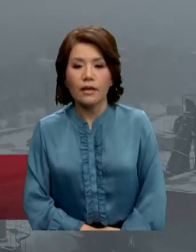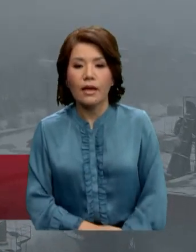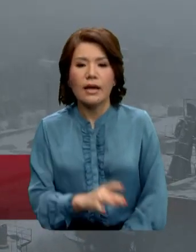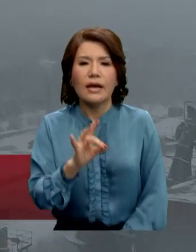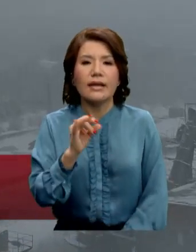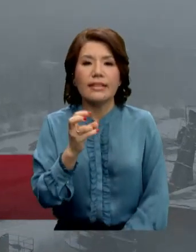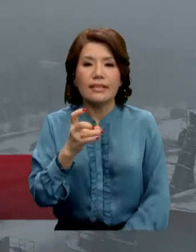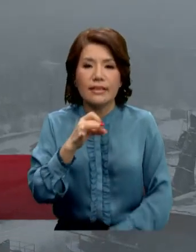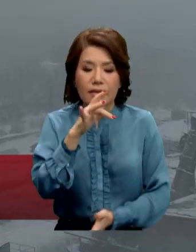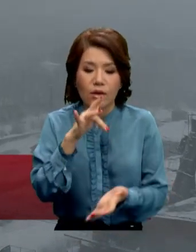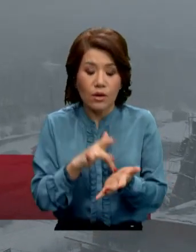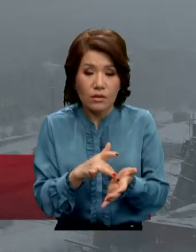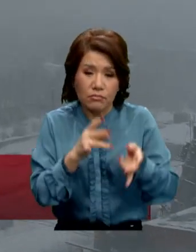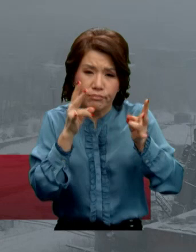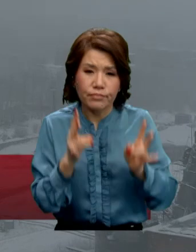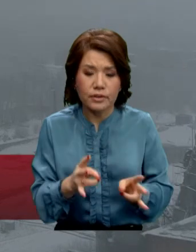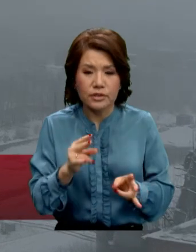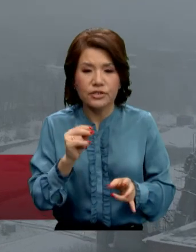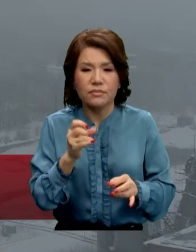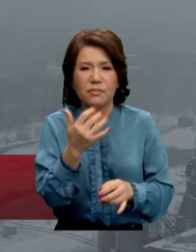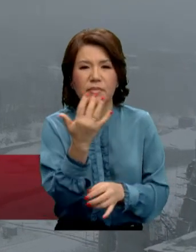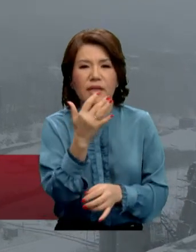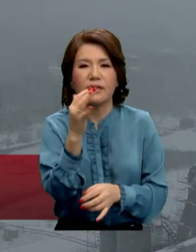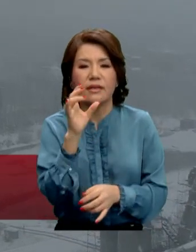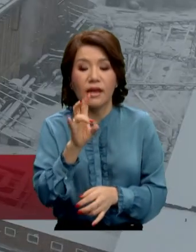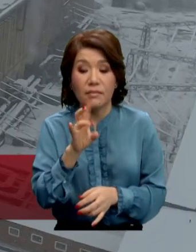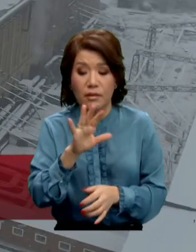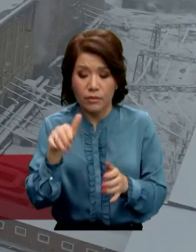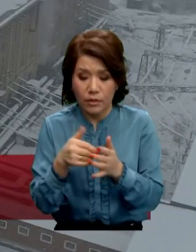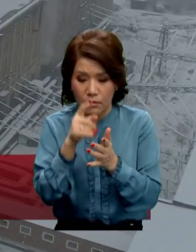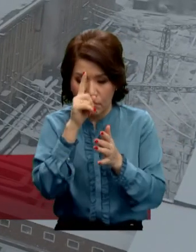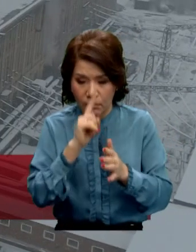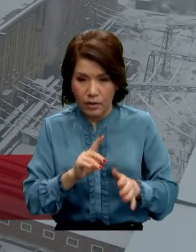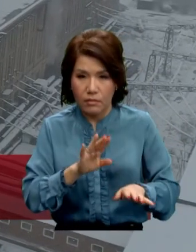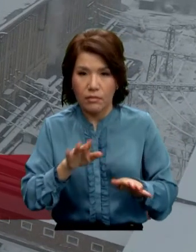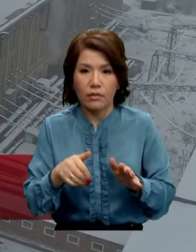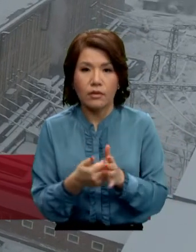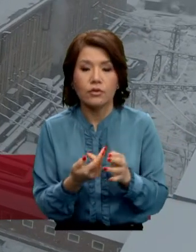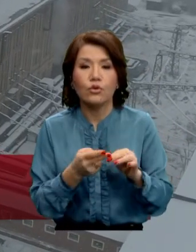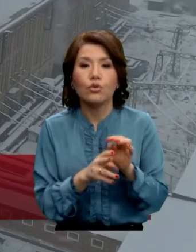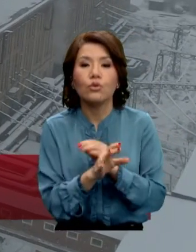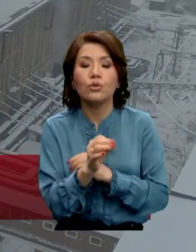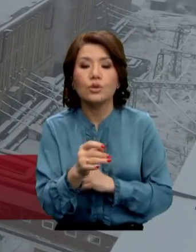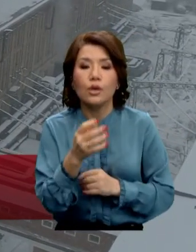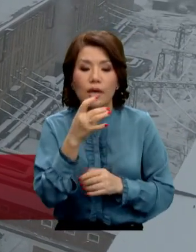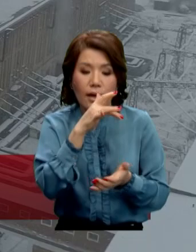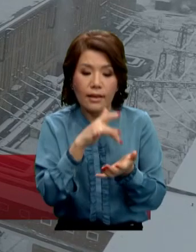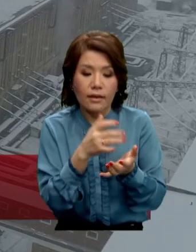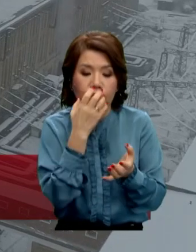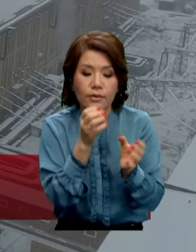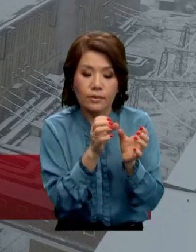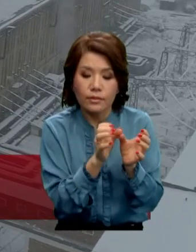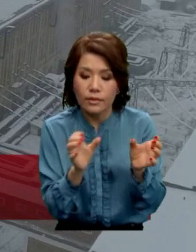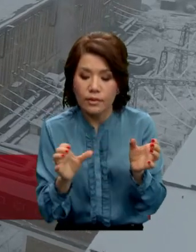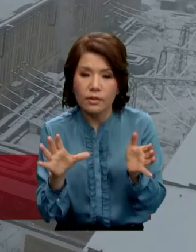Риддердегі жылу орталығындағы апат қарашаның 5-ші күні болған еді. Содан бері бір айға жуықтады. Қалаға әлі толық жылу берілген жоқ. Шенділер